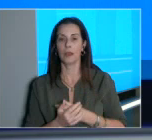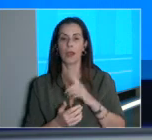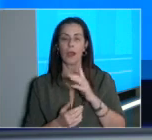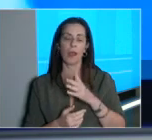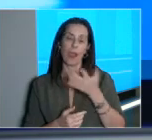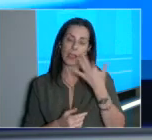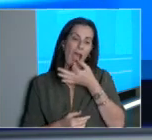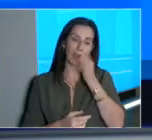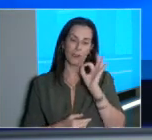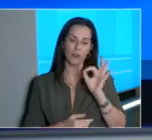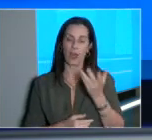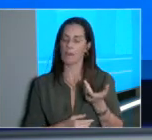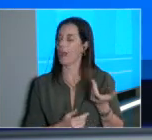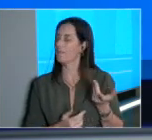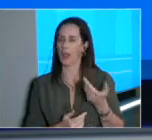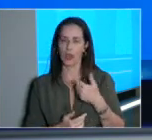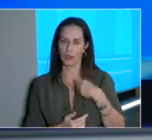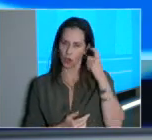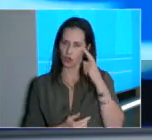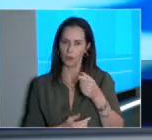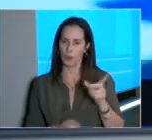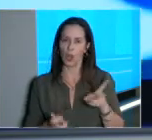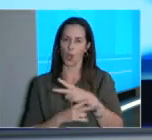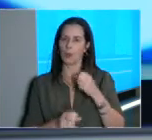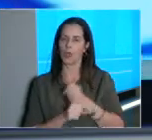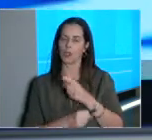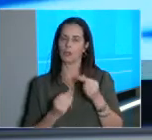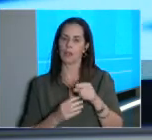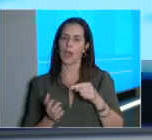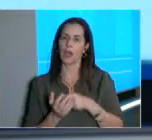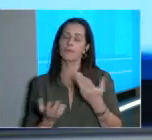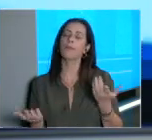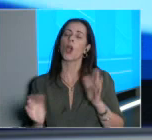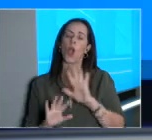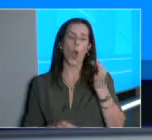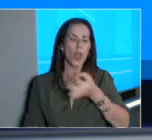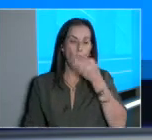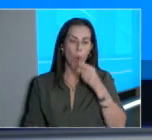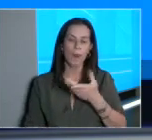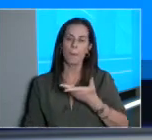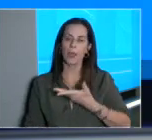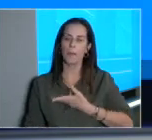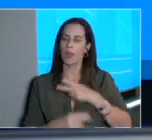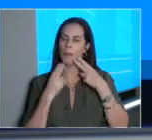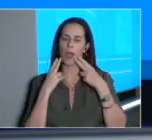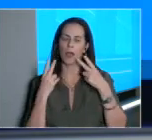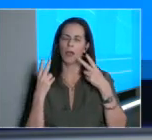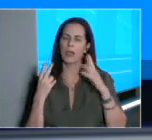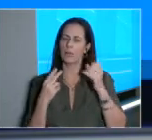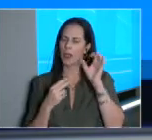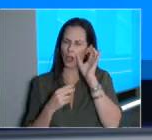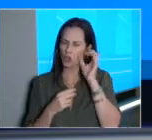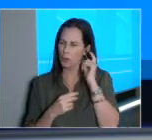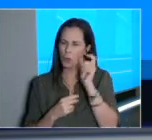היה עדיף מבחינתם, אבל אני מעריכה שהם לא יכולים לעשות כזה דבר, ולכן כל נאום כזה מקבל ישר משמעויות. אם מקשיבים